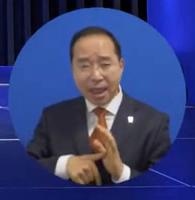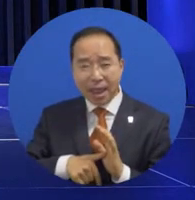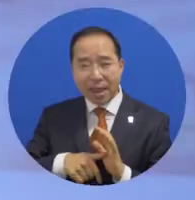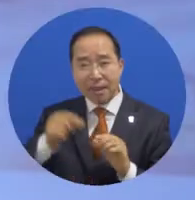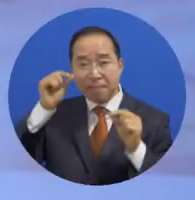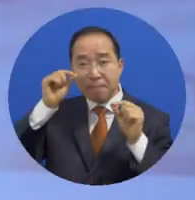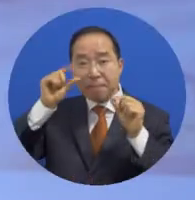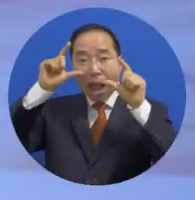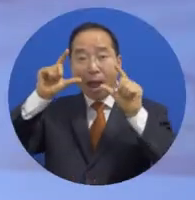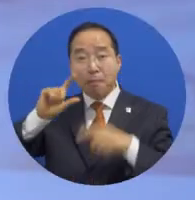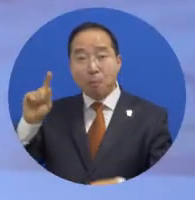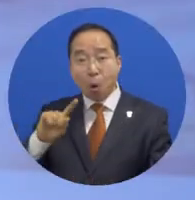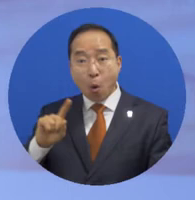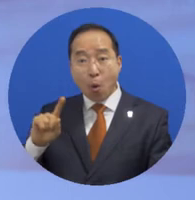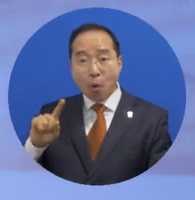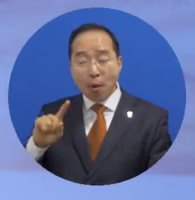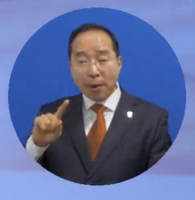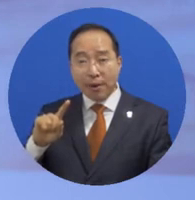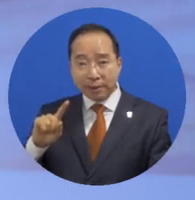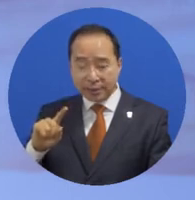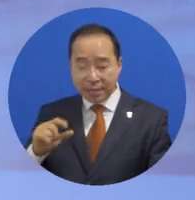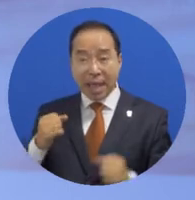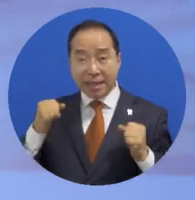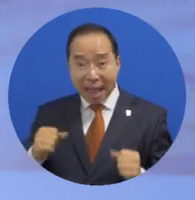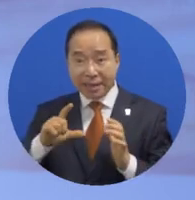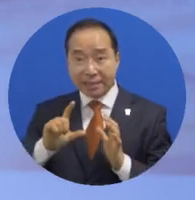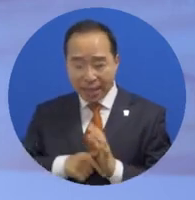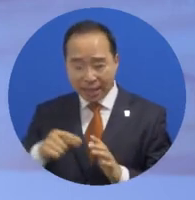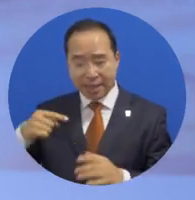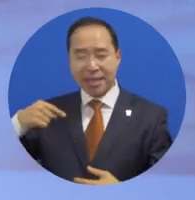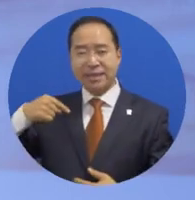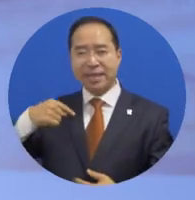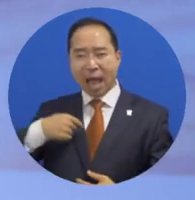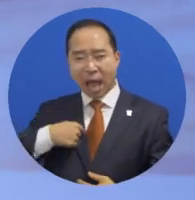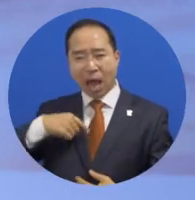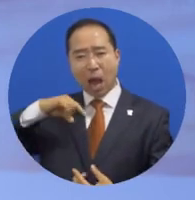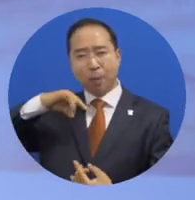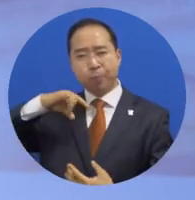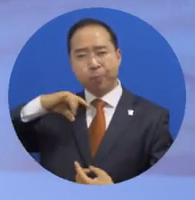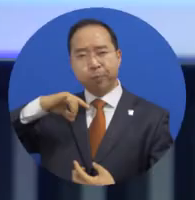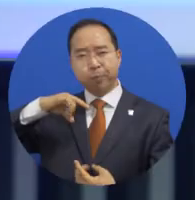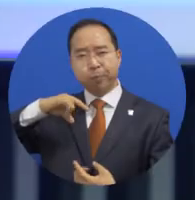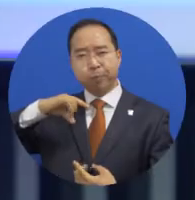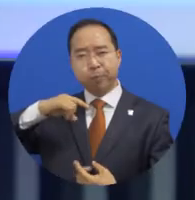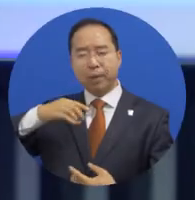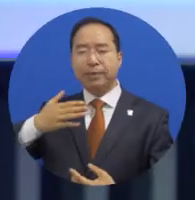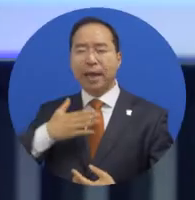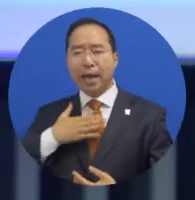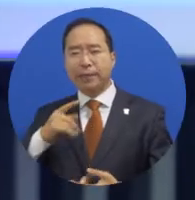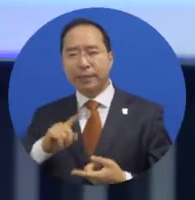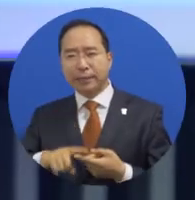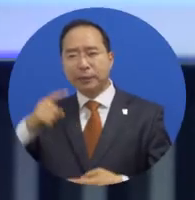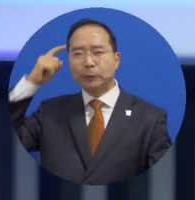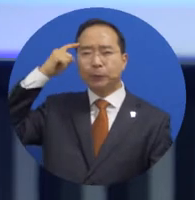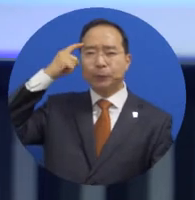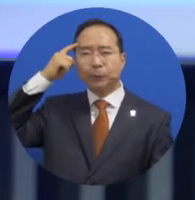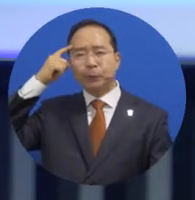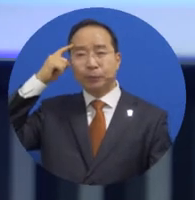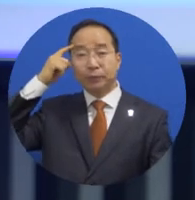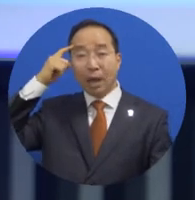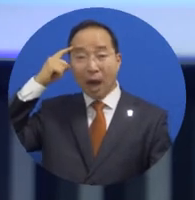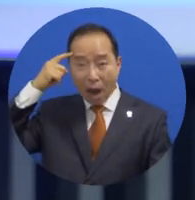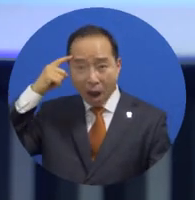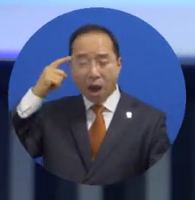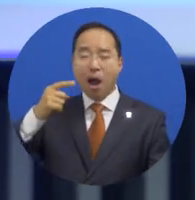있습니다. 달리는 동안 오로지 나 자신만 생각할 수 있는 이 세상에 마라토너 이영미를